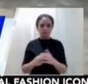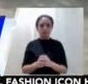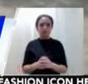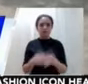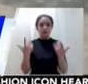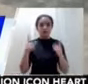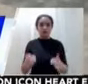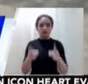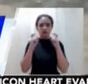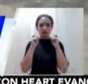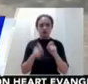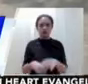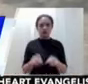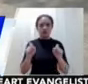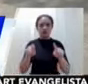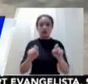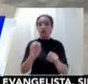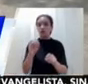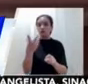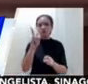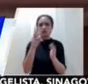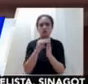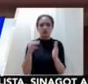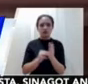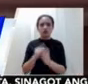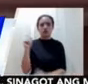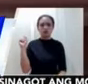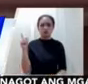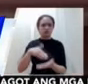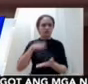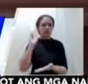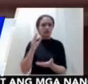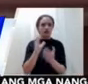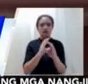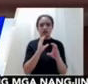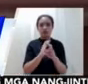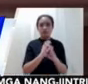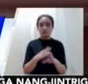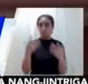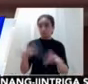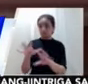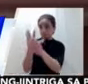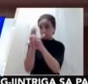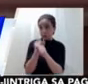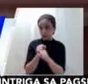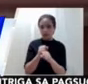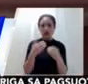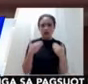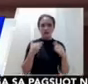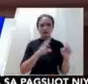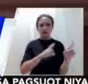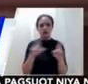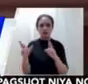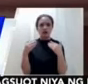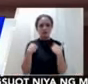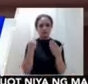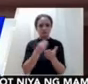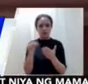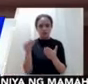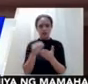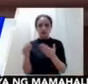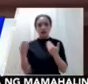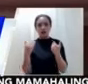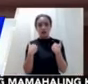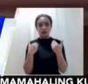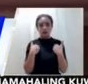2 million pesos ang luxury vehicle. Pagkakuha ng sasakyan, readily available, meron pong bibili at saka meron pong